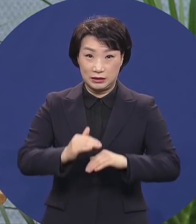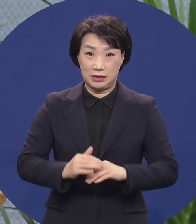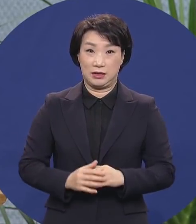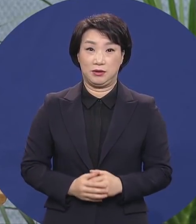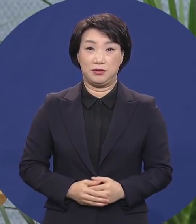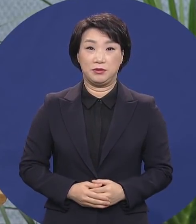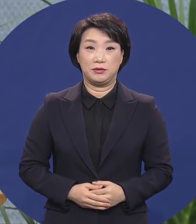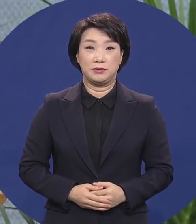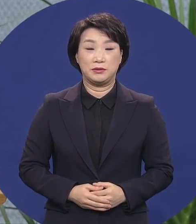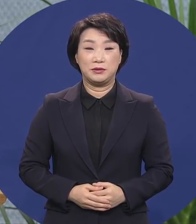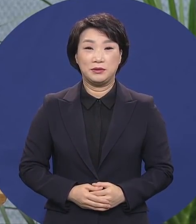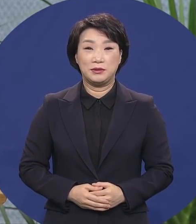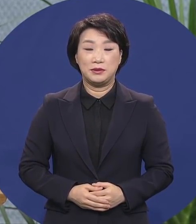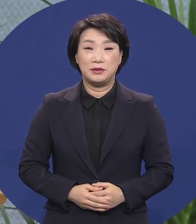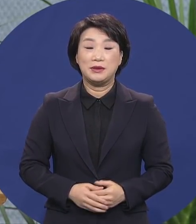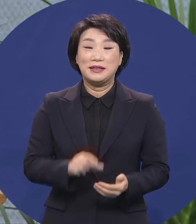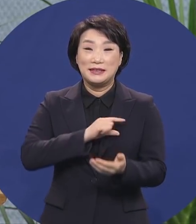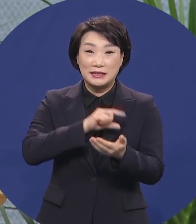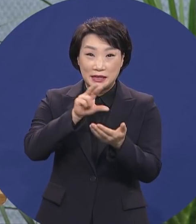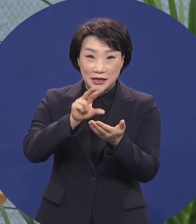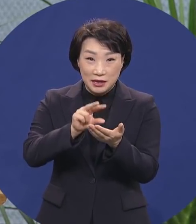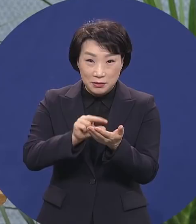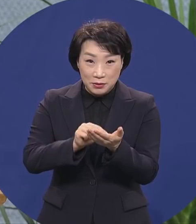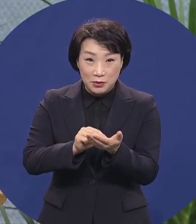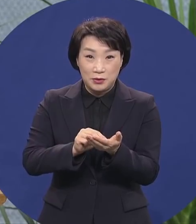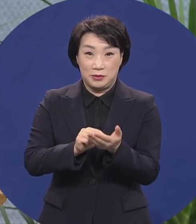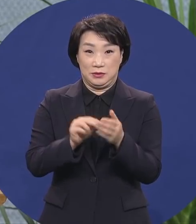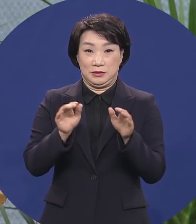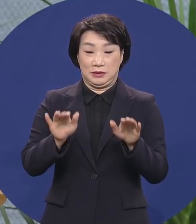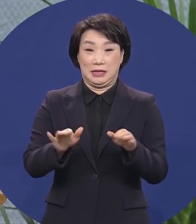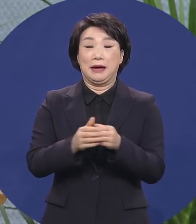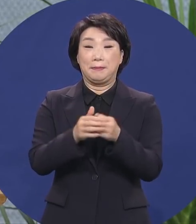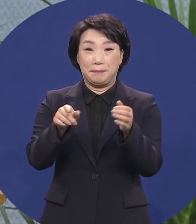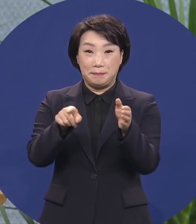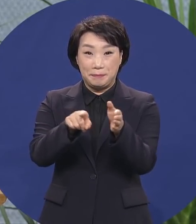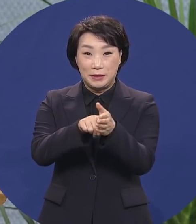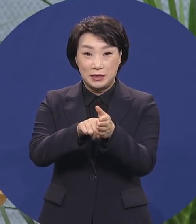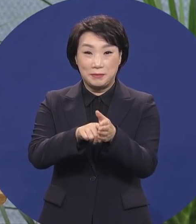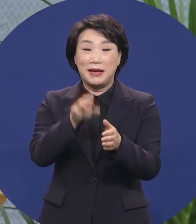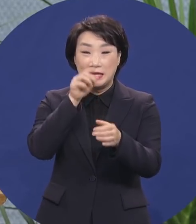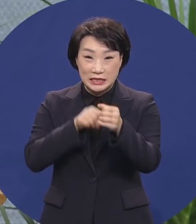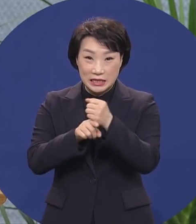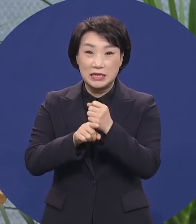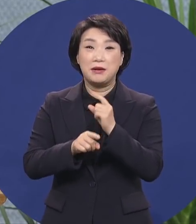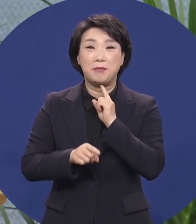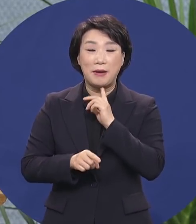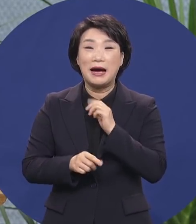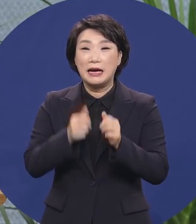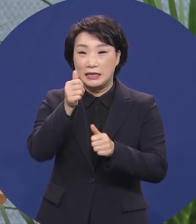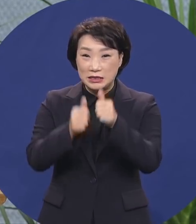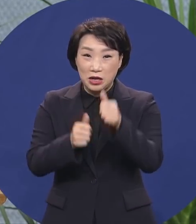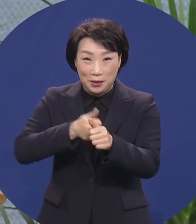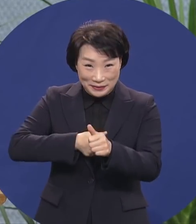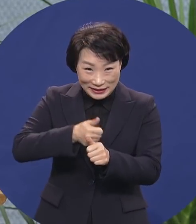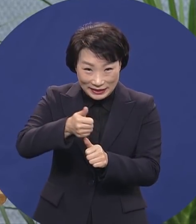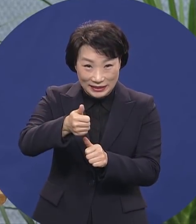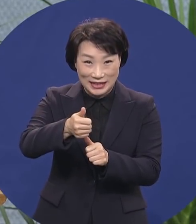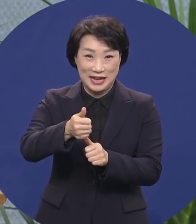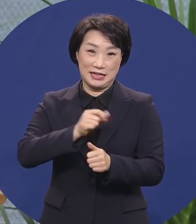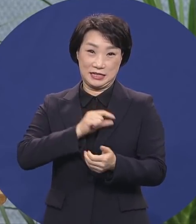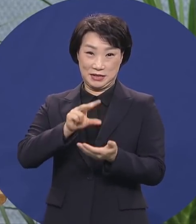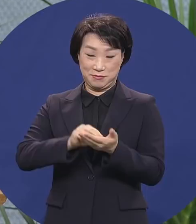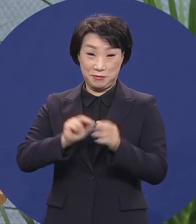18절의 본문의 말씀을 중심으로 믿음의 진리만이 시험을